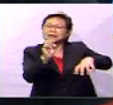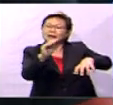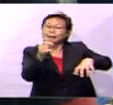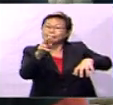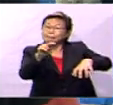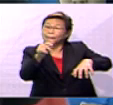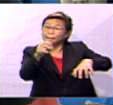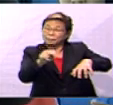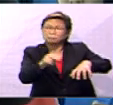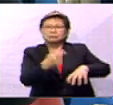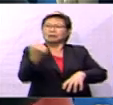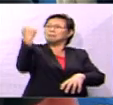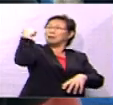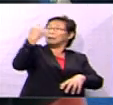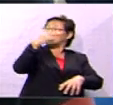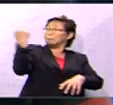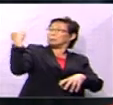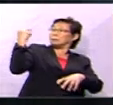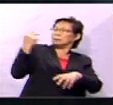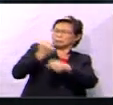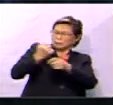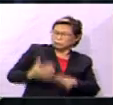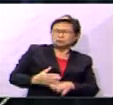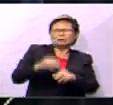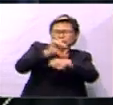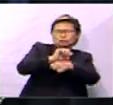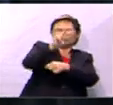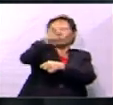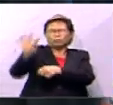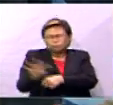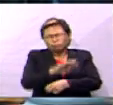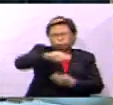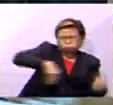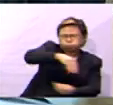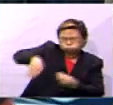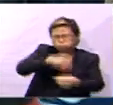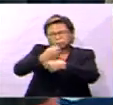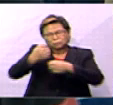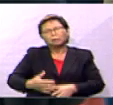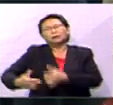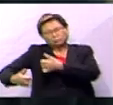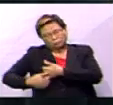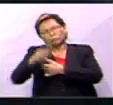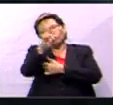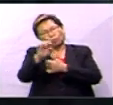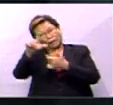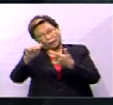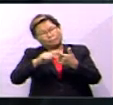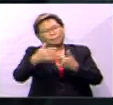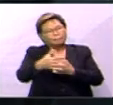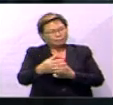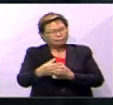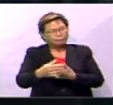petugas yang bertugas kira-kiranya 24 jam bergilir yang terdiri daripada pihak tentera, rela,